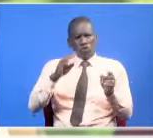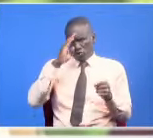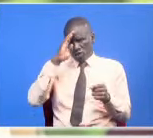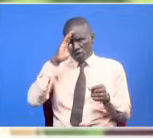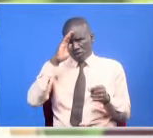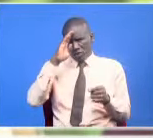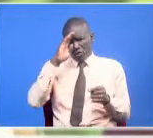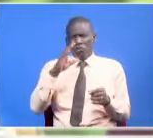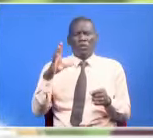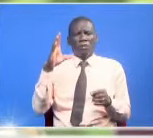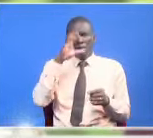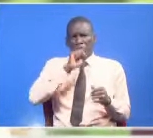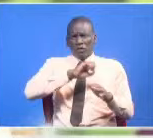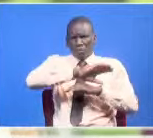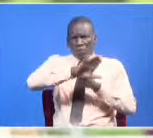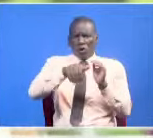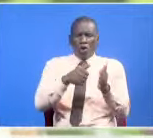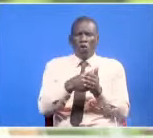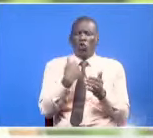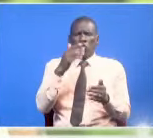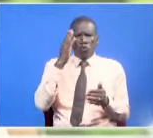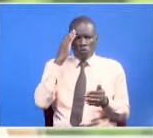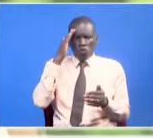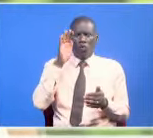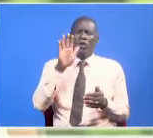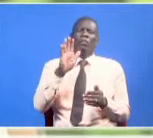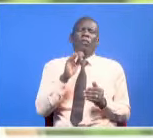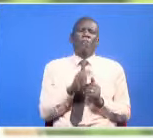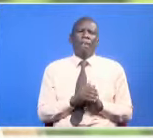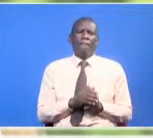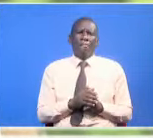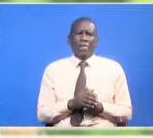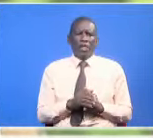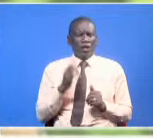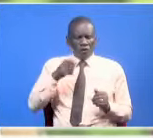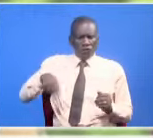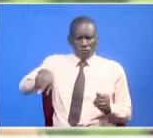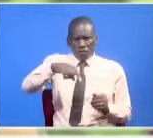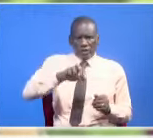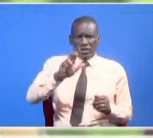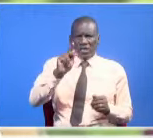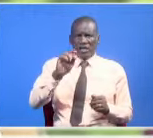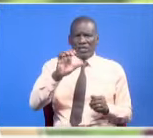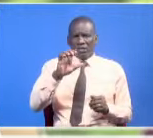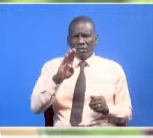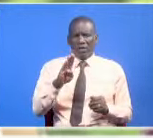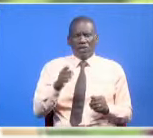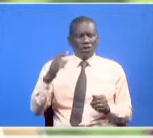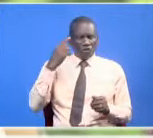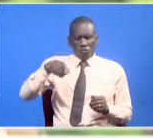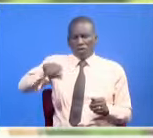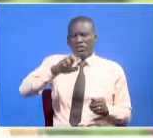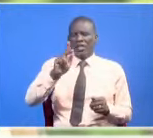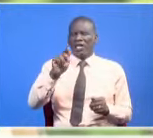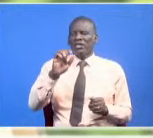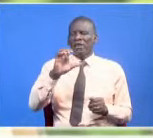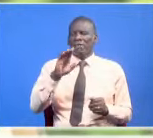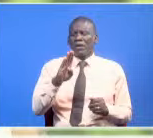dearly missed by all who knew him. For us in KCB, he was